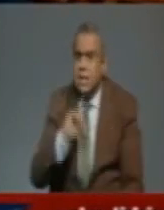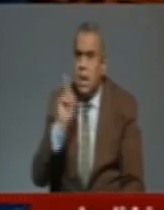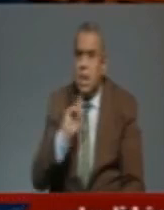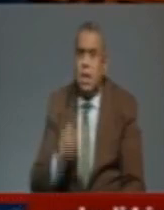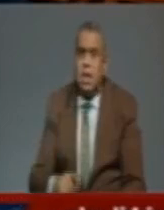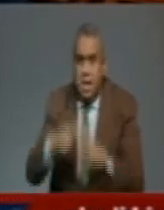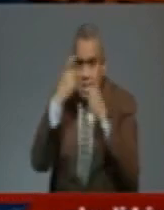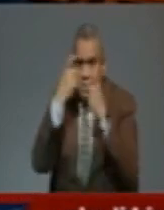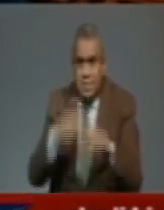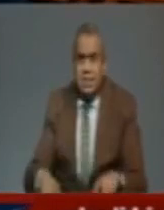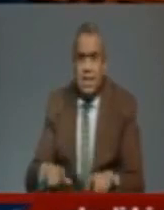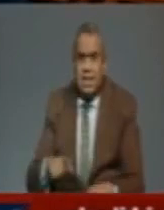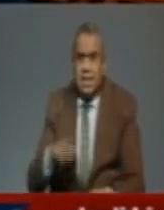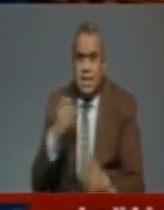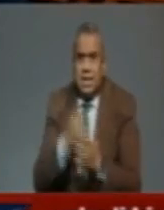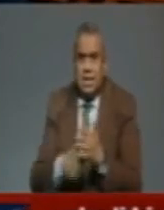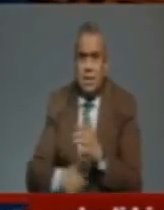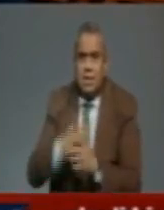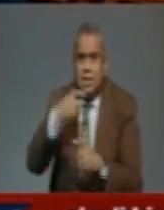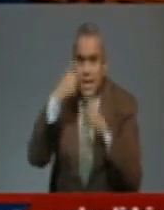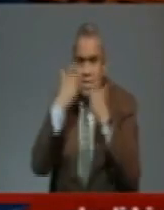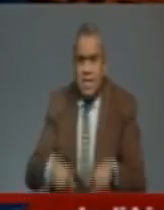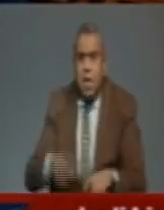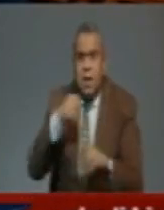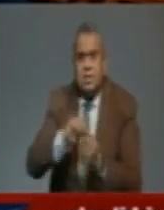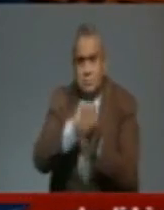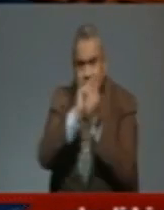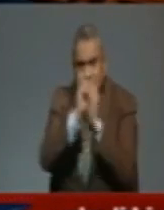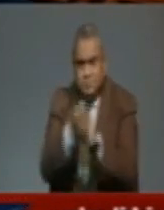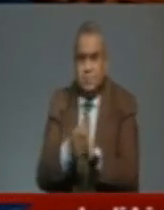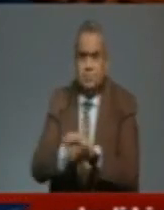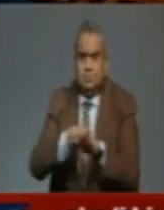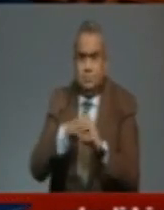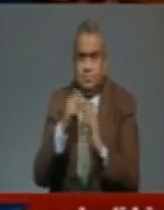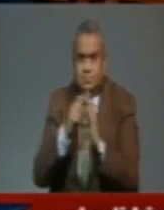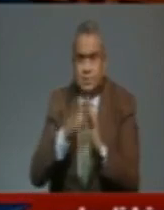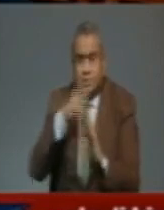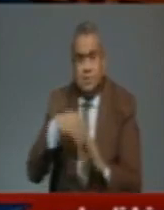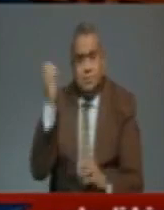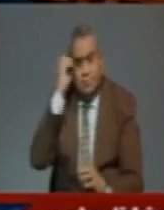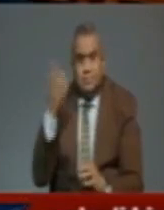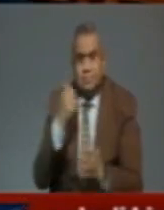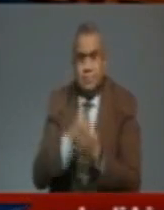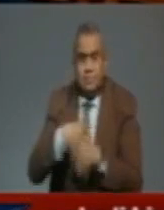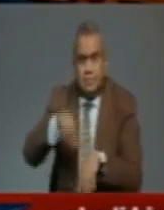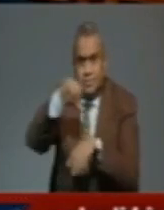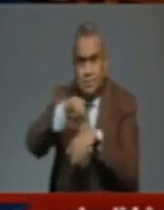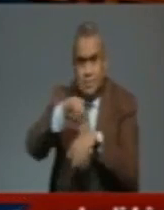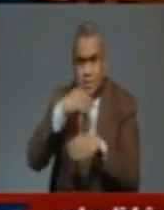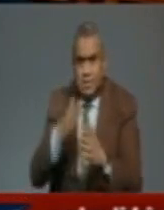الدولة دولة حاجة تانية خالص غير اللي احنا بنتكلم فيه. وعشان كده باجي ايه اكتر في